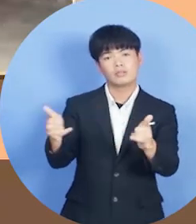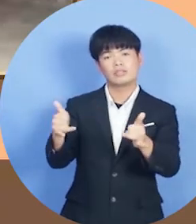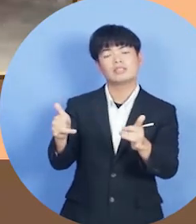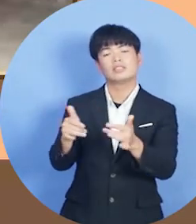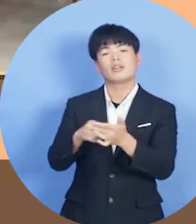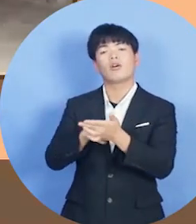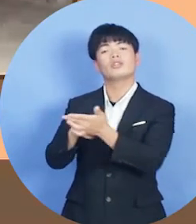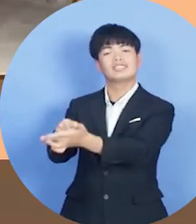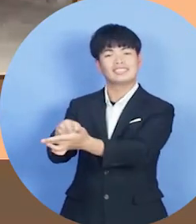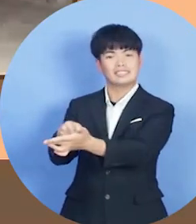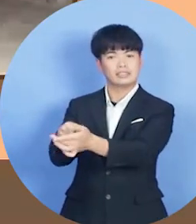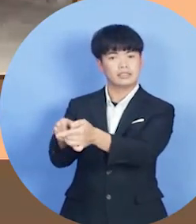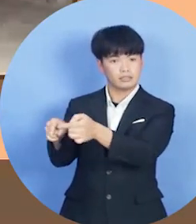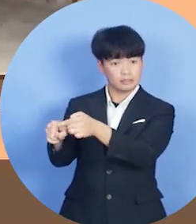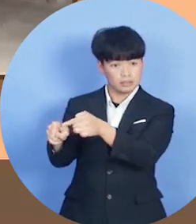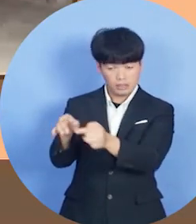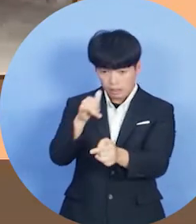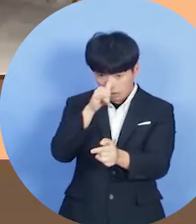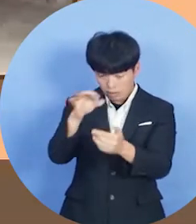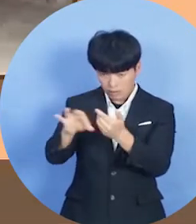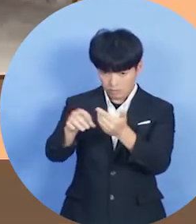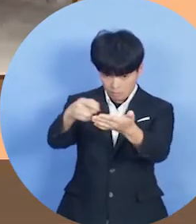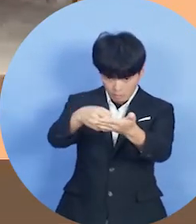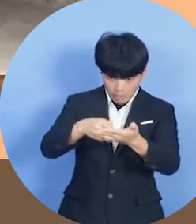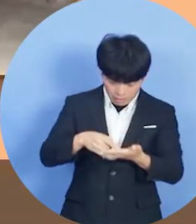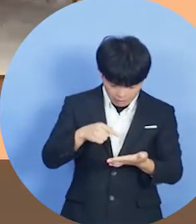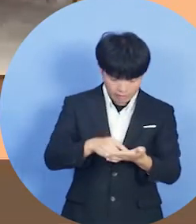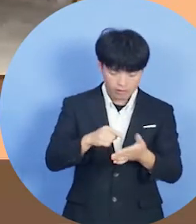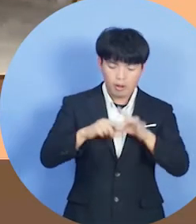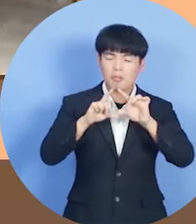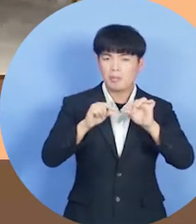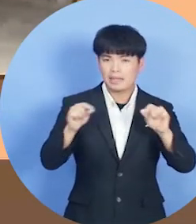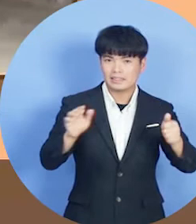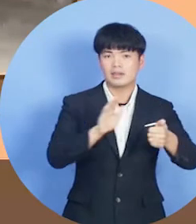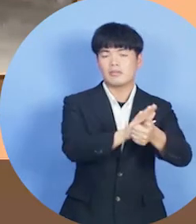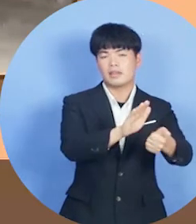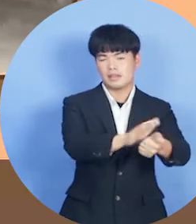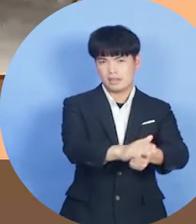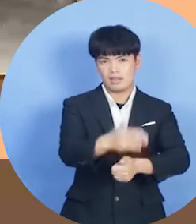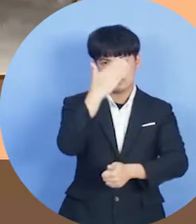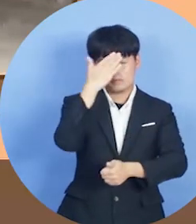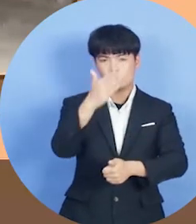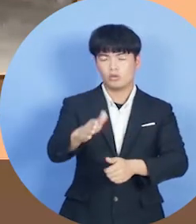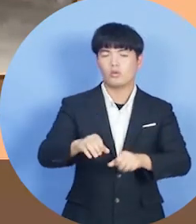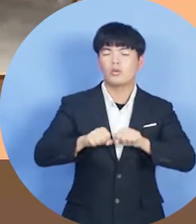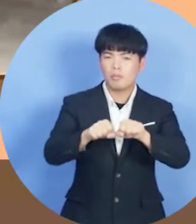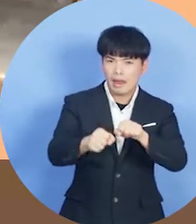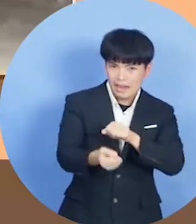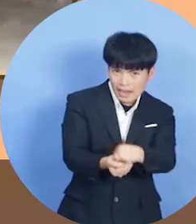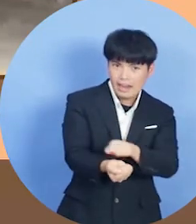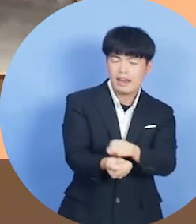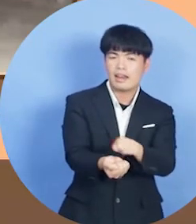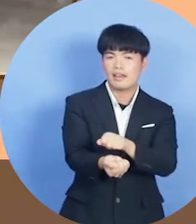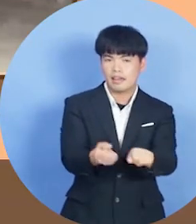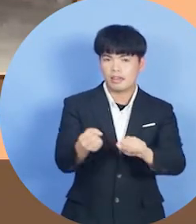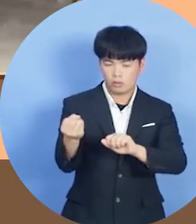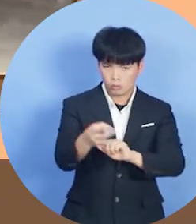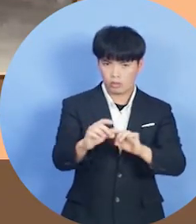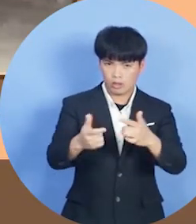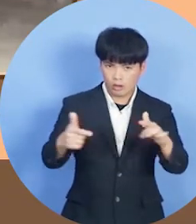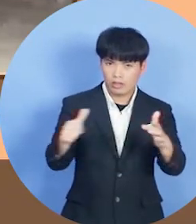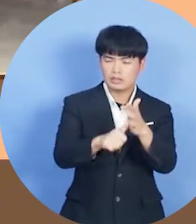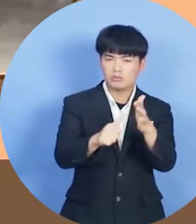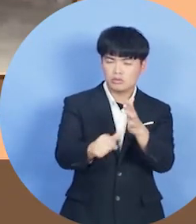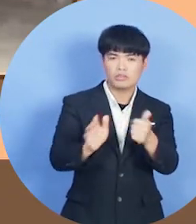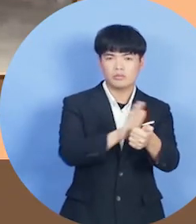있도록 설치됐는데요. 접수된 건수를 심의해 행복키움지원단이 밑반찬 배달, 무료 빨래, 생활용품 등을